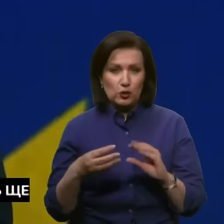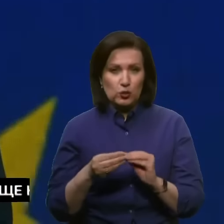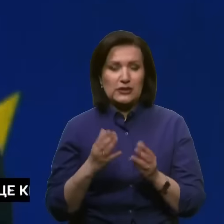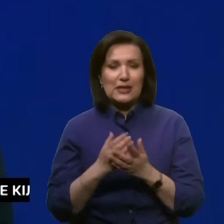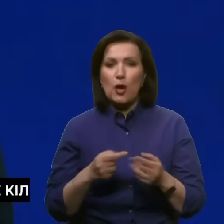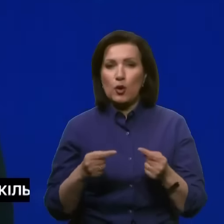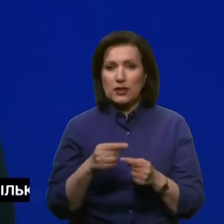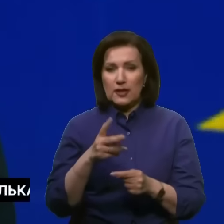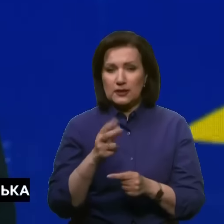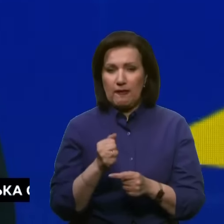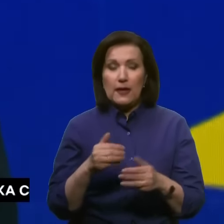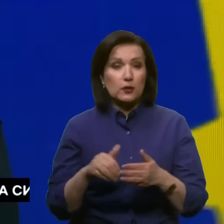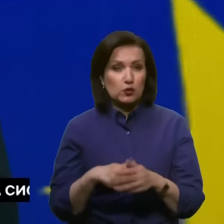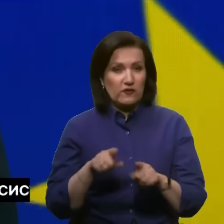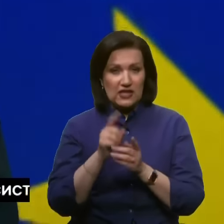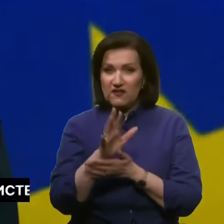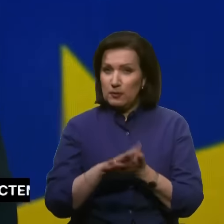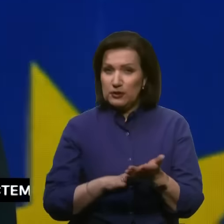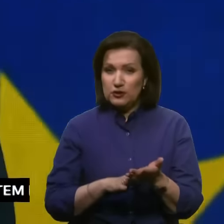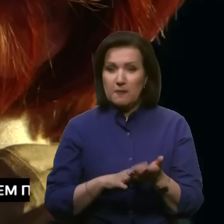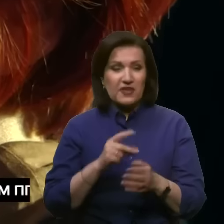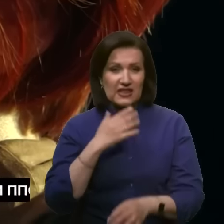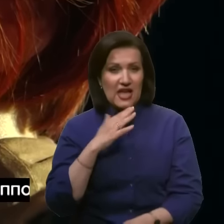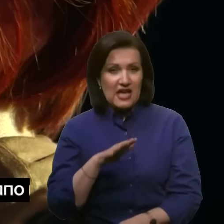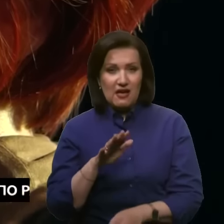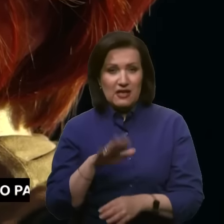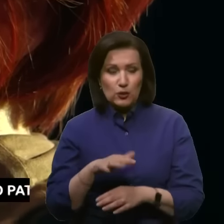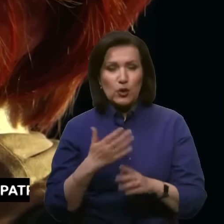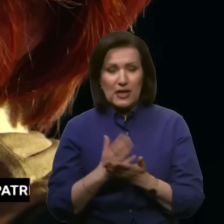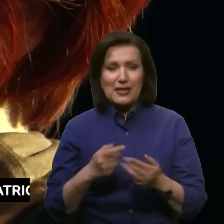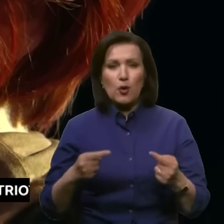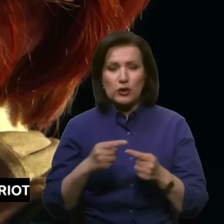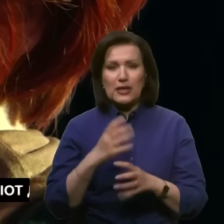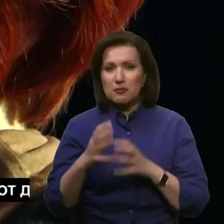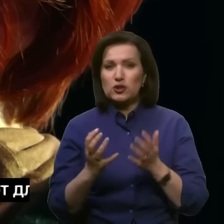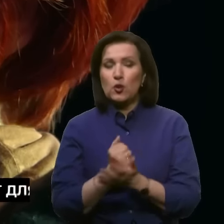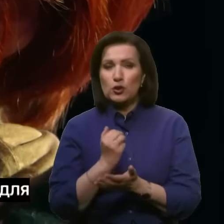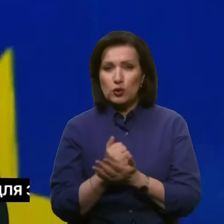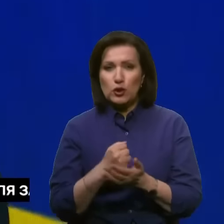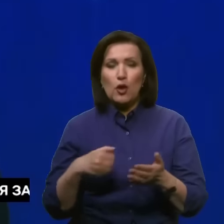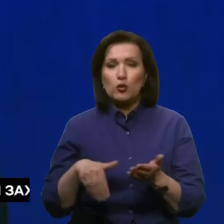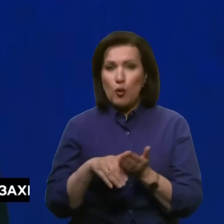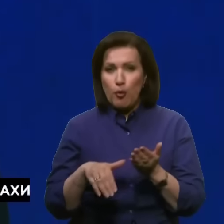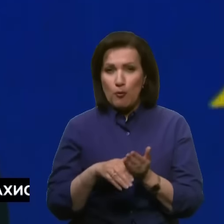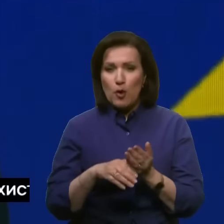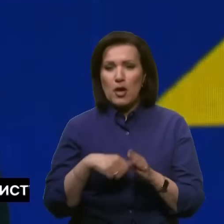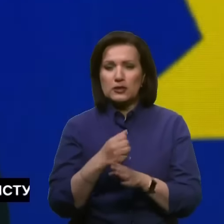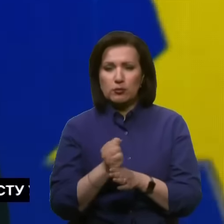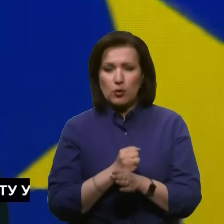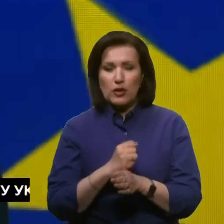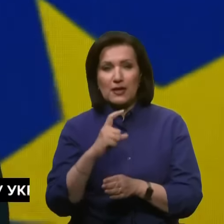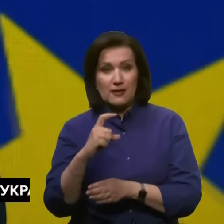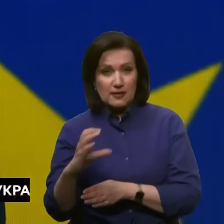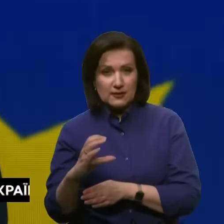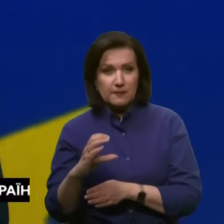є конкретик. Знов-таки, вибачте, не риторика, є конкретні міжнародні досягнення. Допомога, зброя